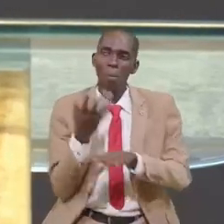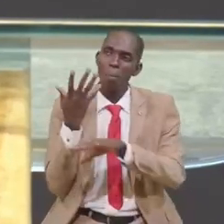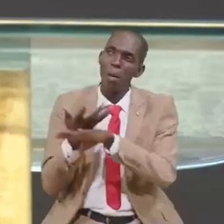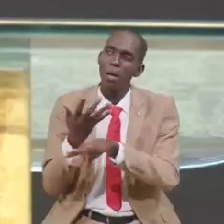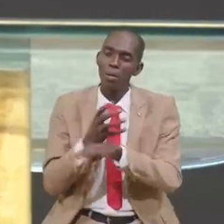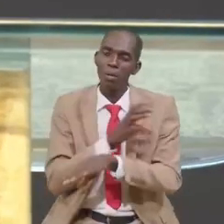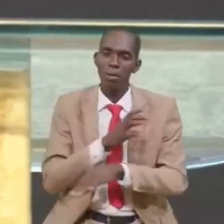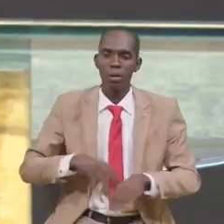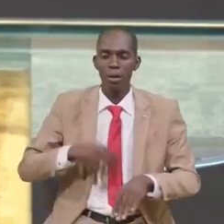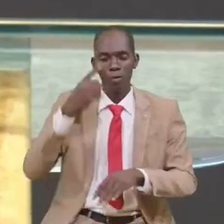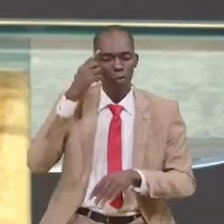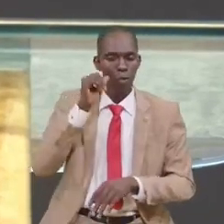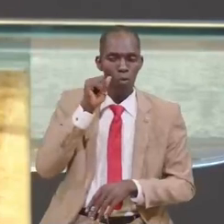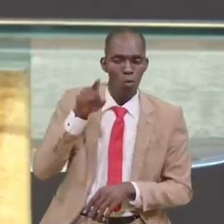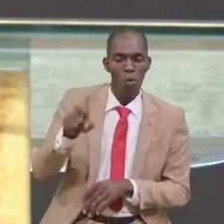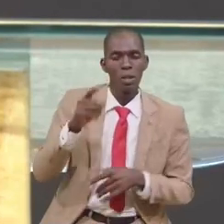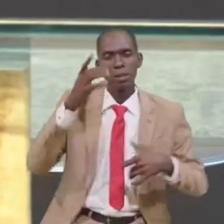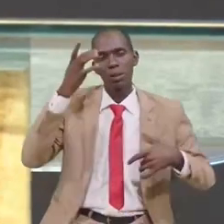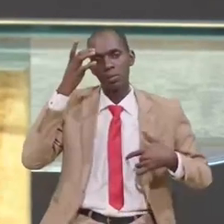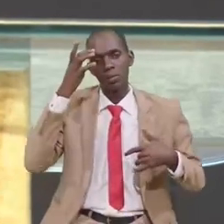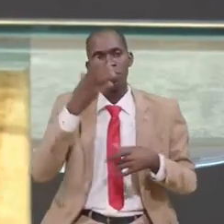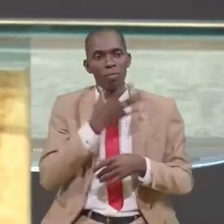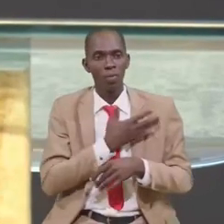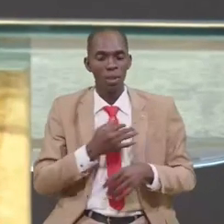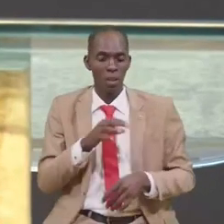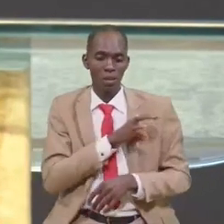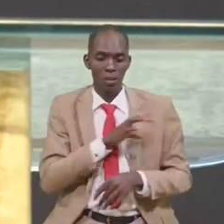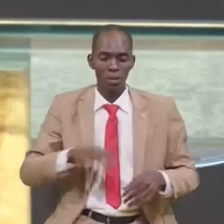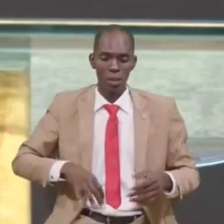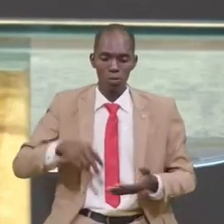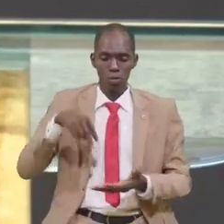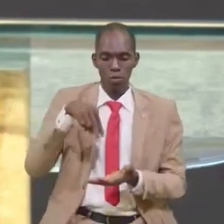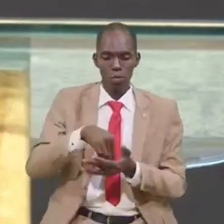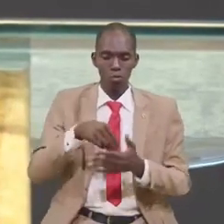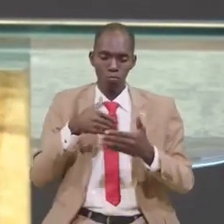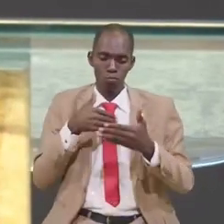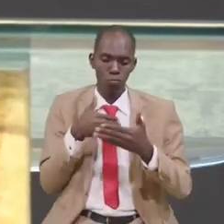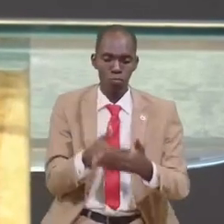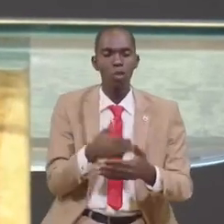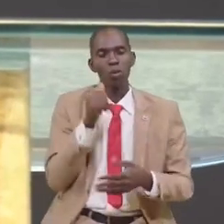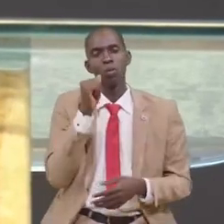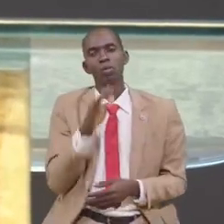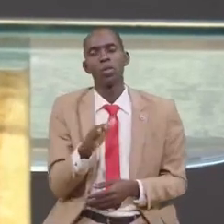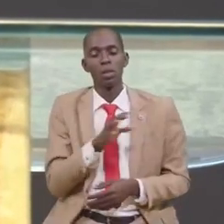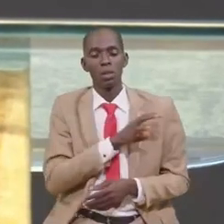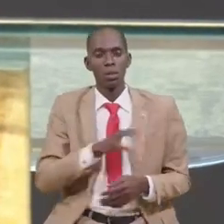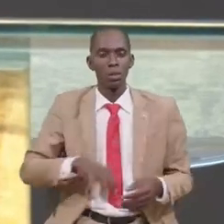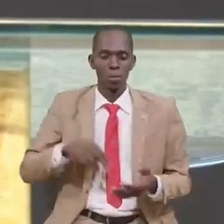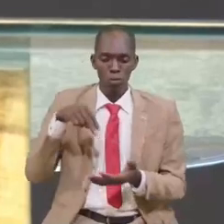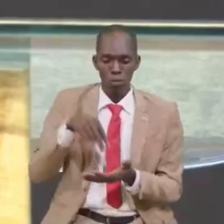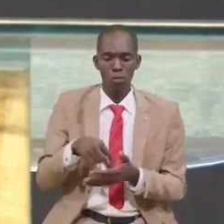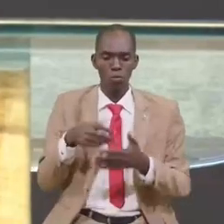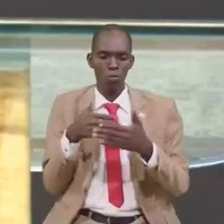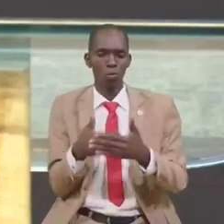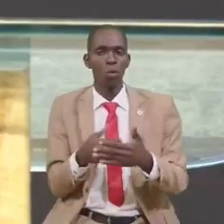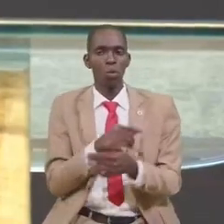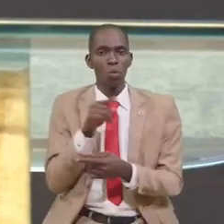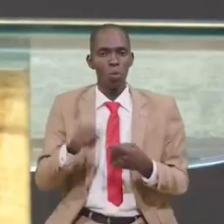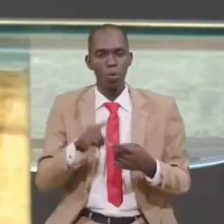faveur. S'étant penché sur elle. Voyez cela. S'étant penché sur elle. On peut